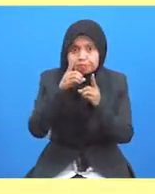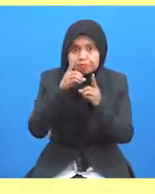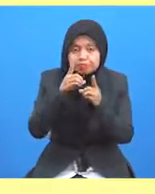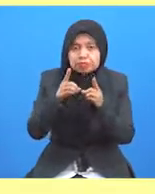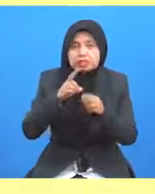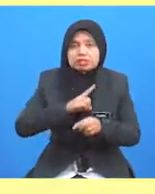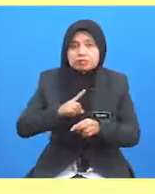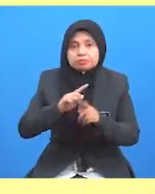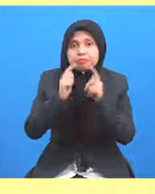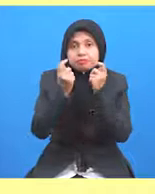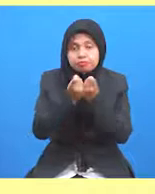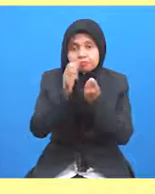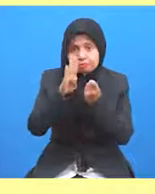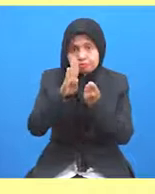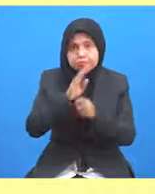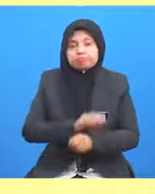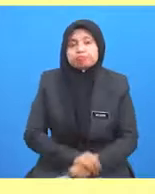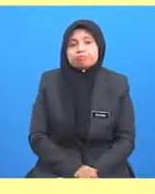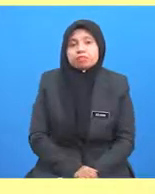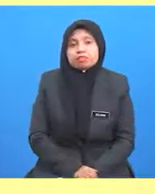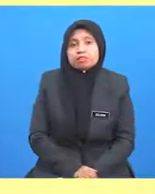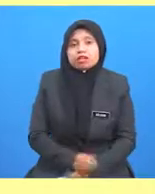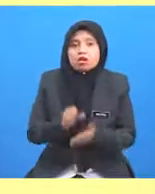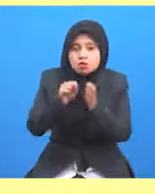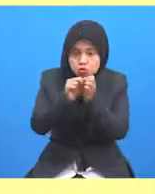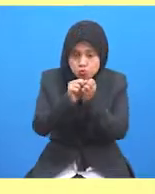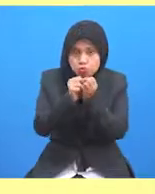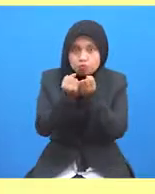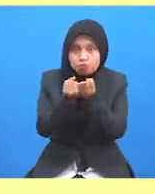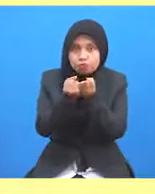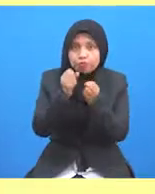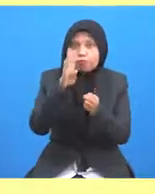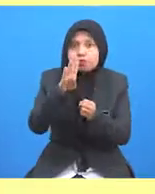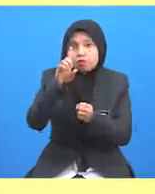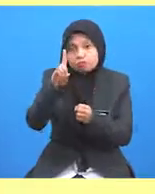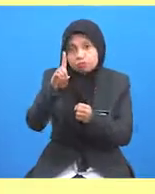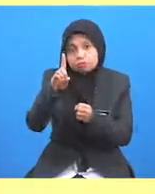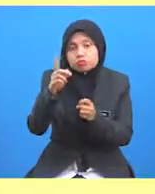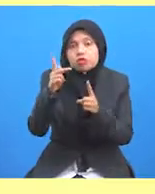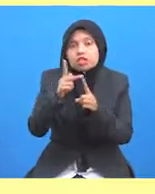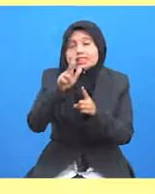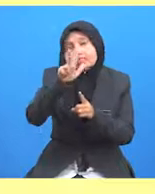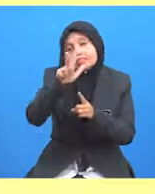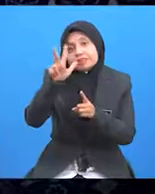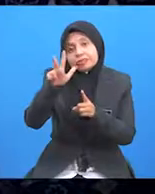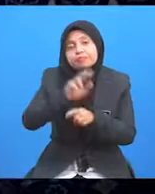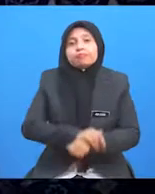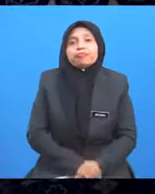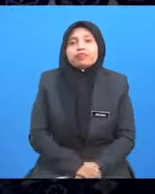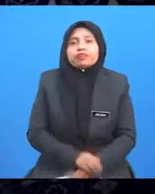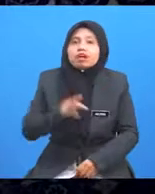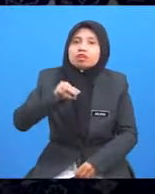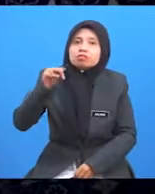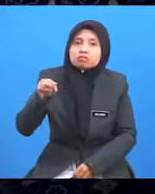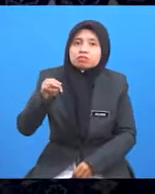Al-Quran Surah Fussilat, Surah ke-41 ayat ke-33.